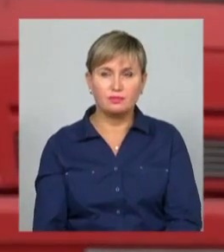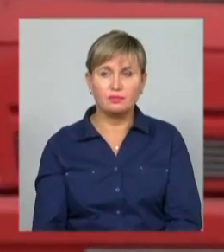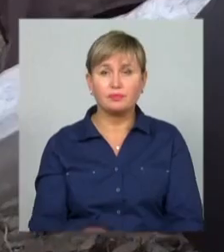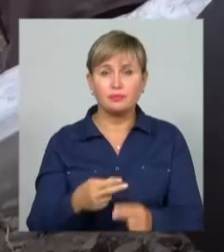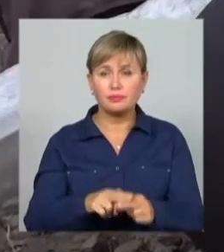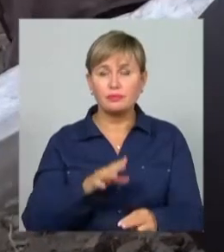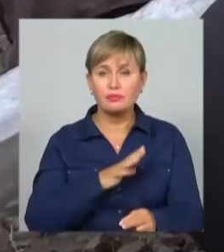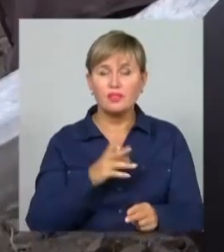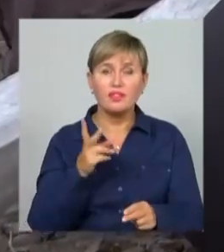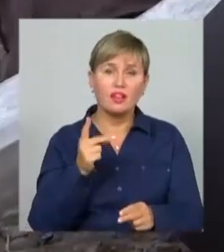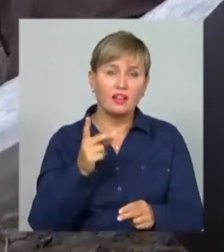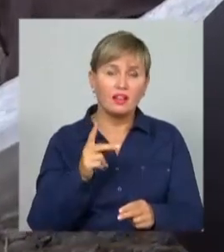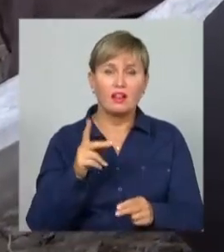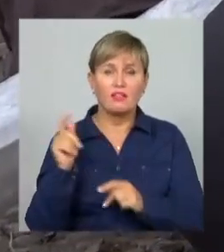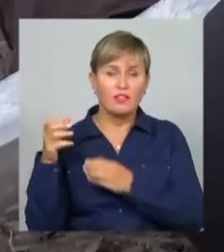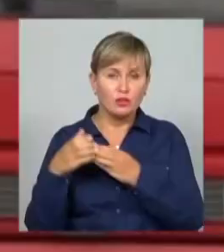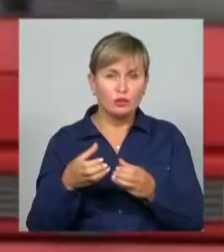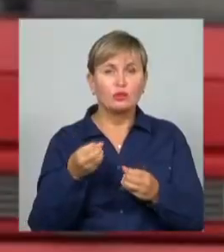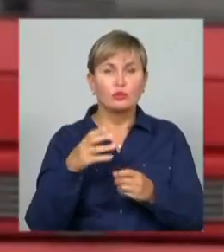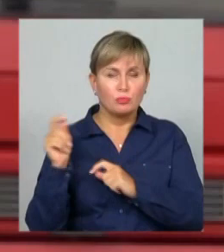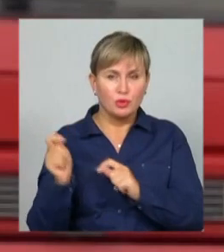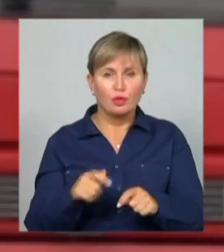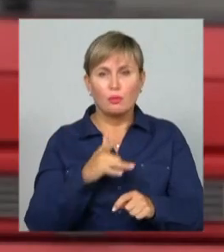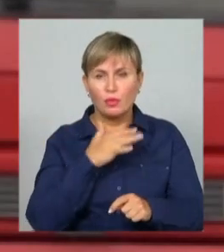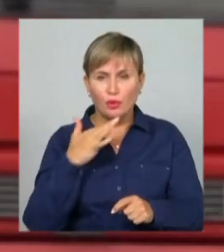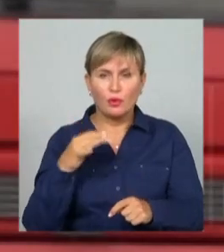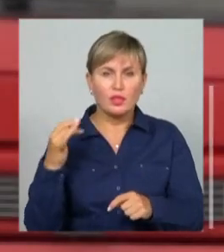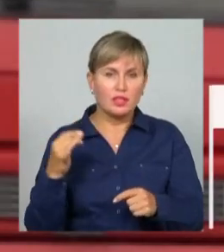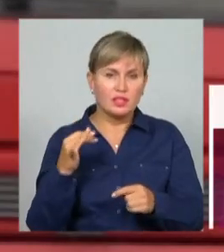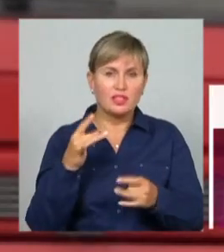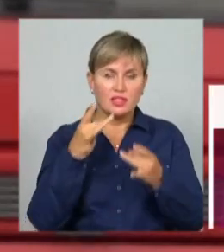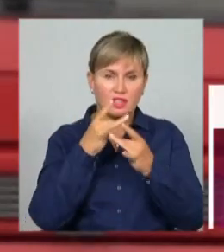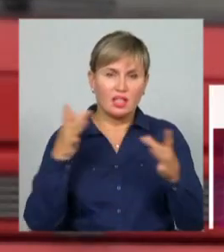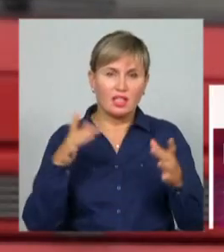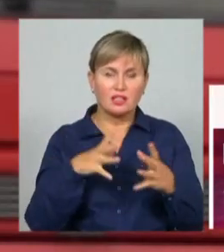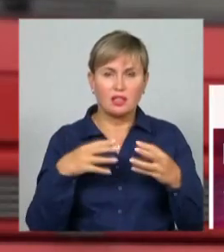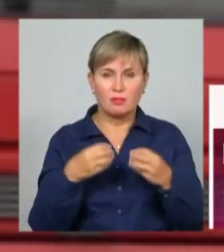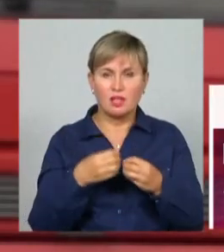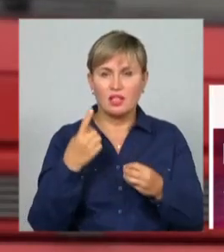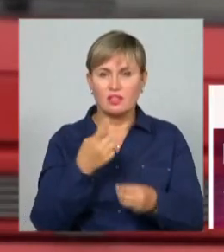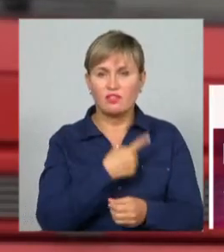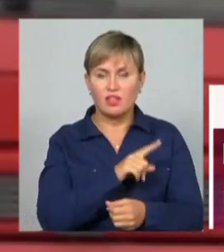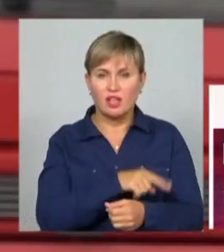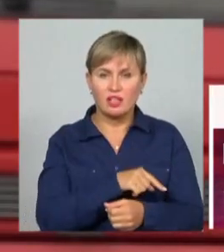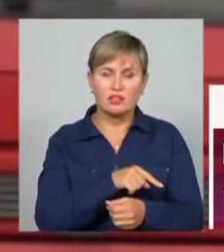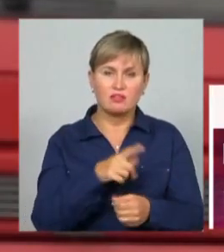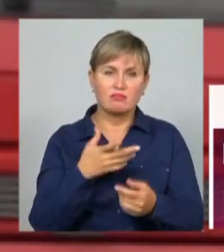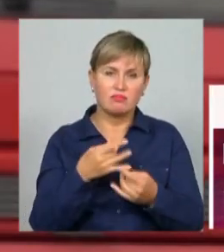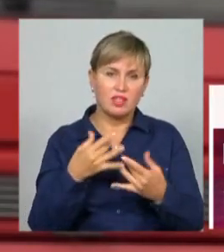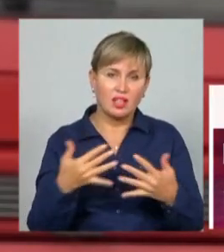Это была вторая волна. Приедут еще кандасы. Многие из них из интеллигентной среды. В их числе один врач,